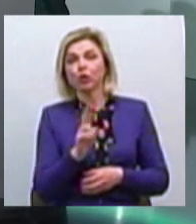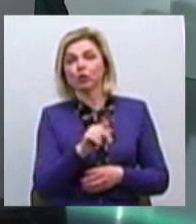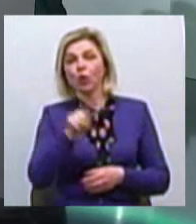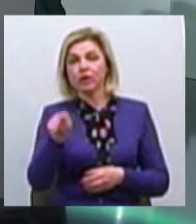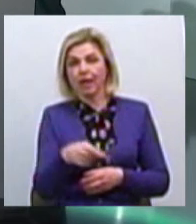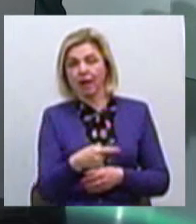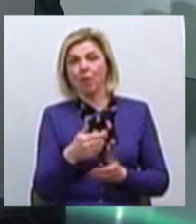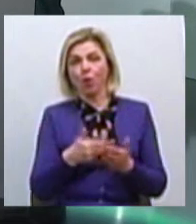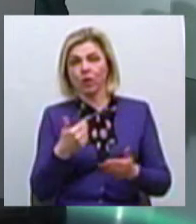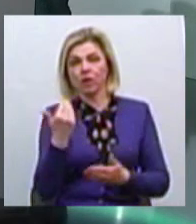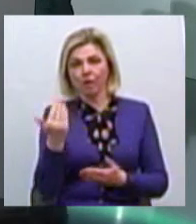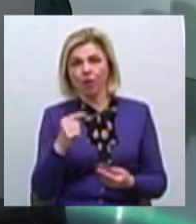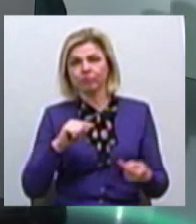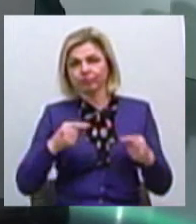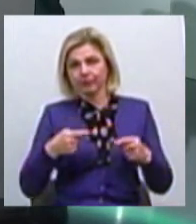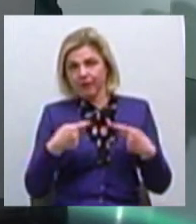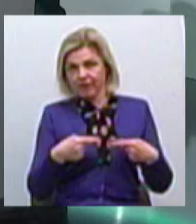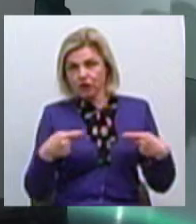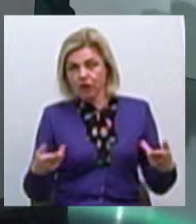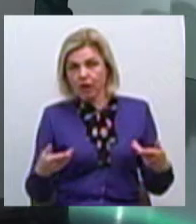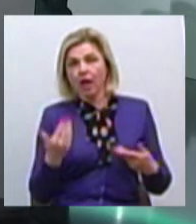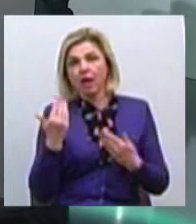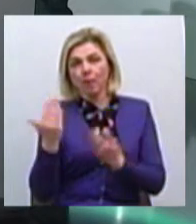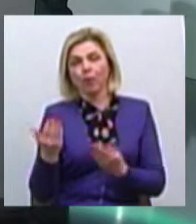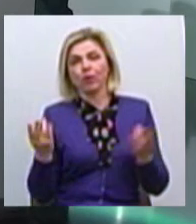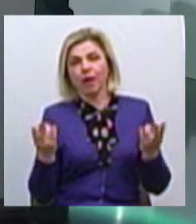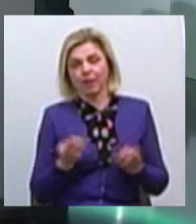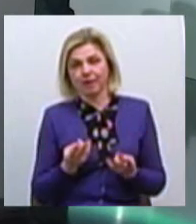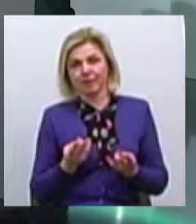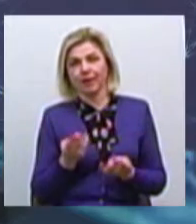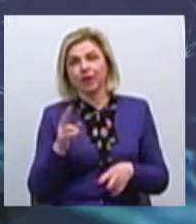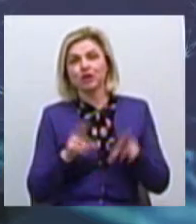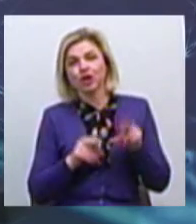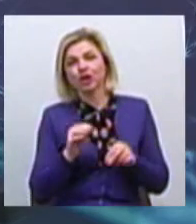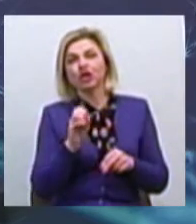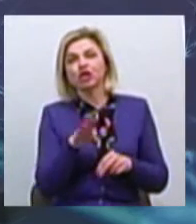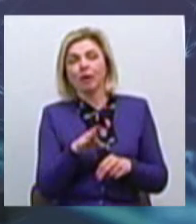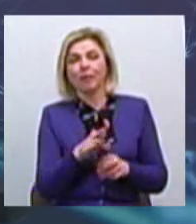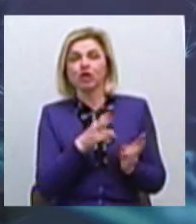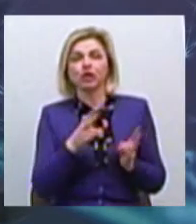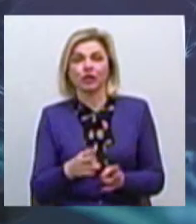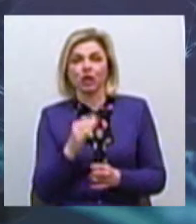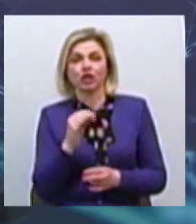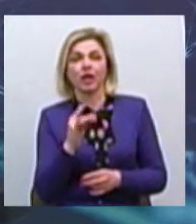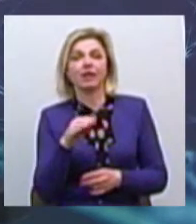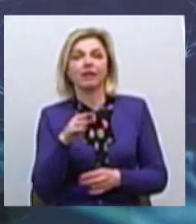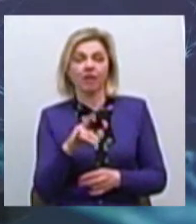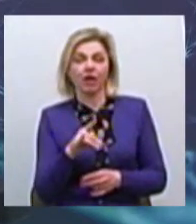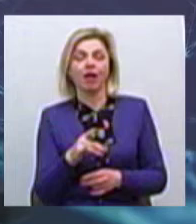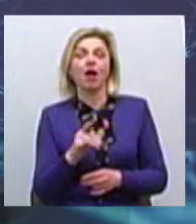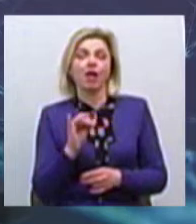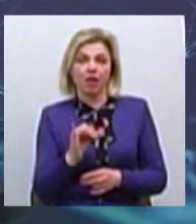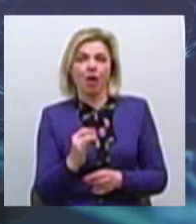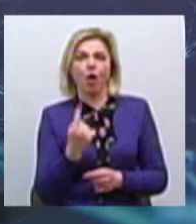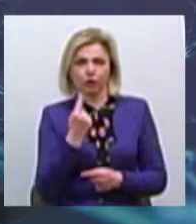него противоположных вещей. И ему необходимо считать, чем пожертвовать. Но жертвовать он будет в любом случае. И